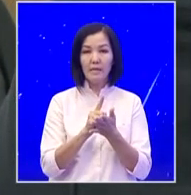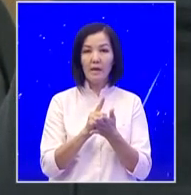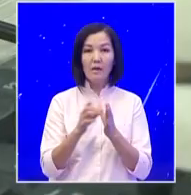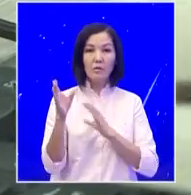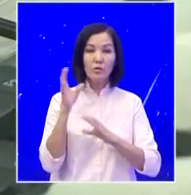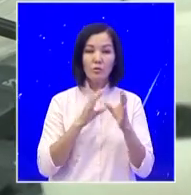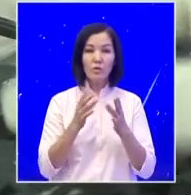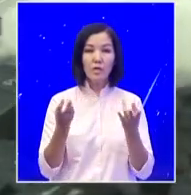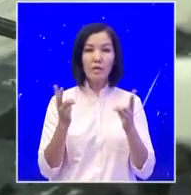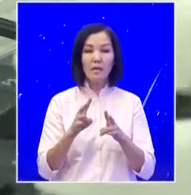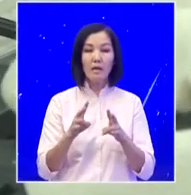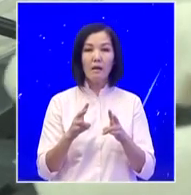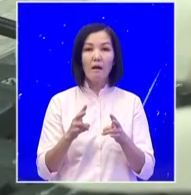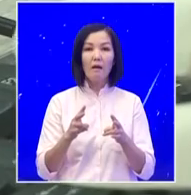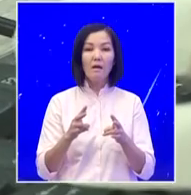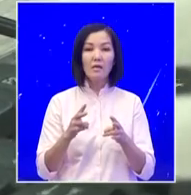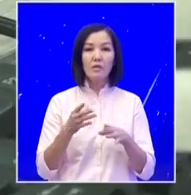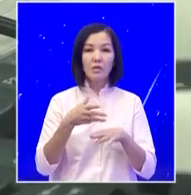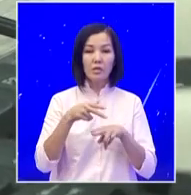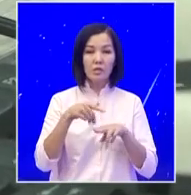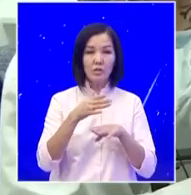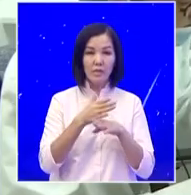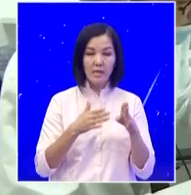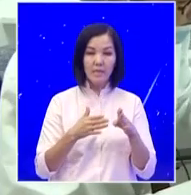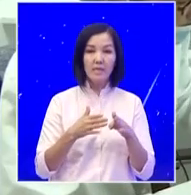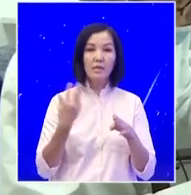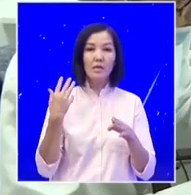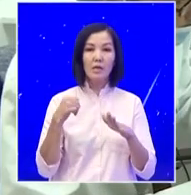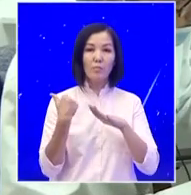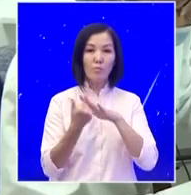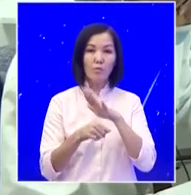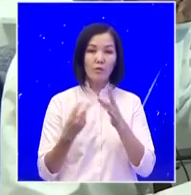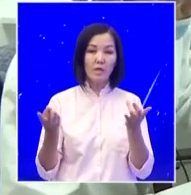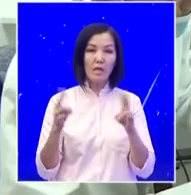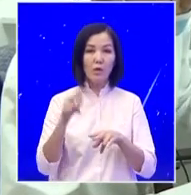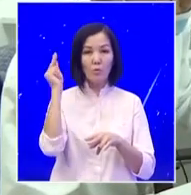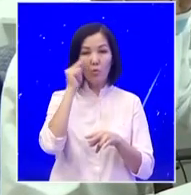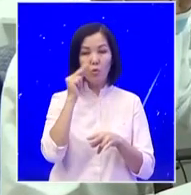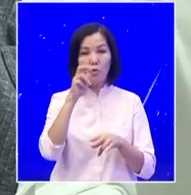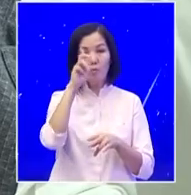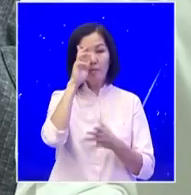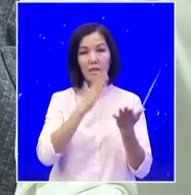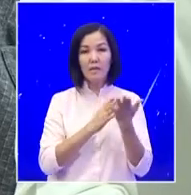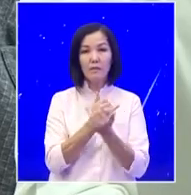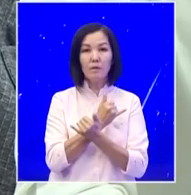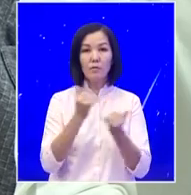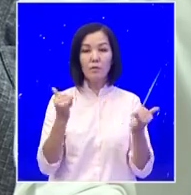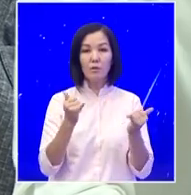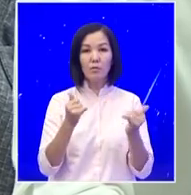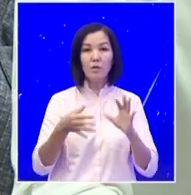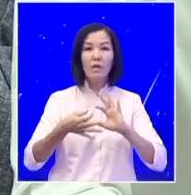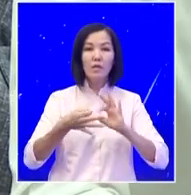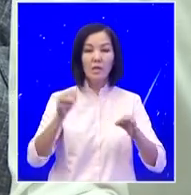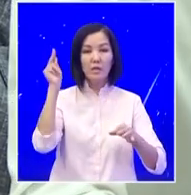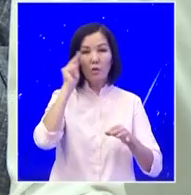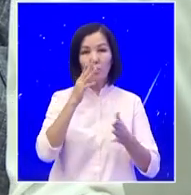студент, қалғаны жұмысшы жастар. Барлығы халыққа қызмет көрсету орталығы арқылы оқудан өткізіліп, мемлекеттік қызмет көрсетудің қыр-сырын